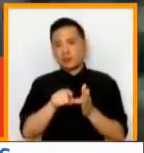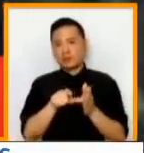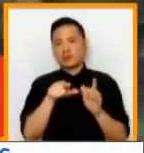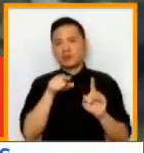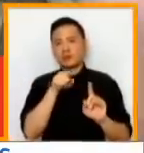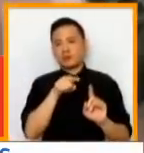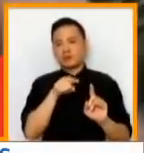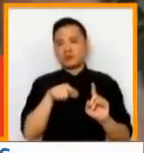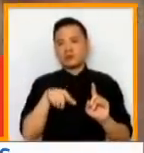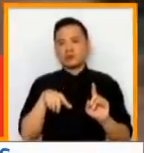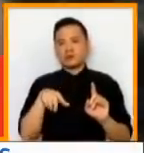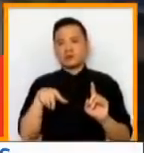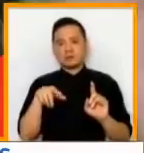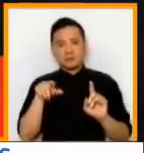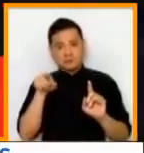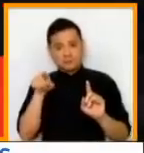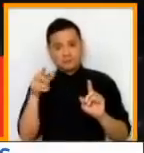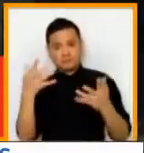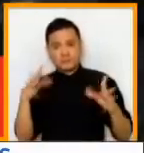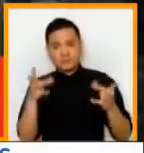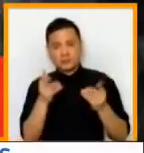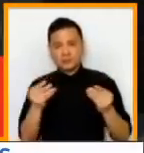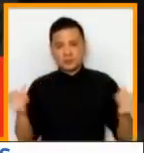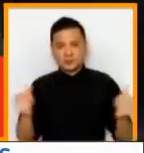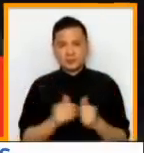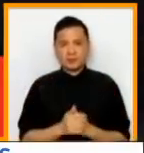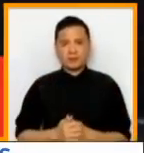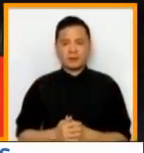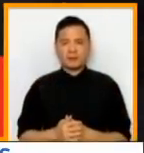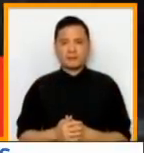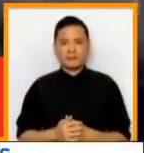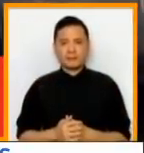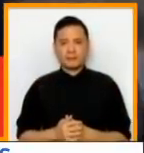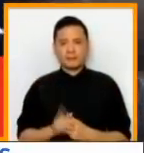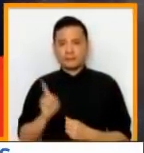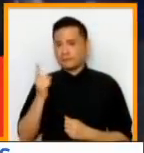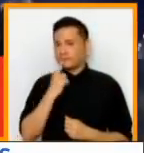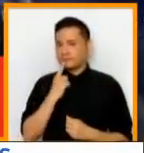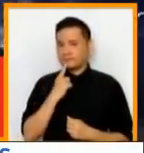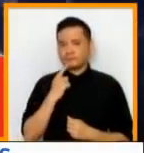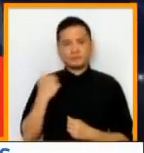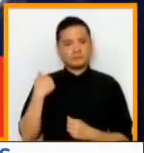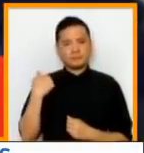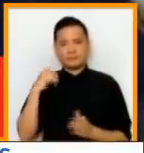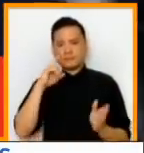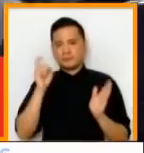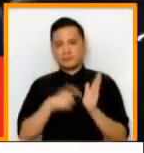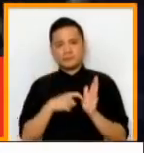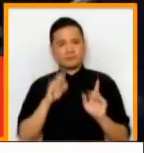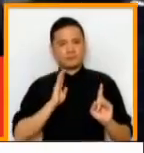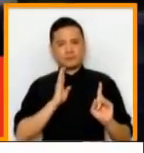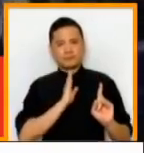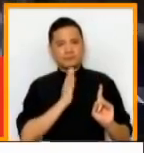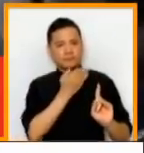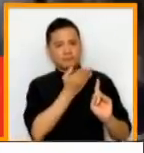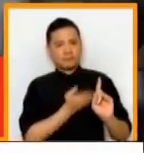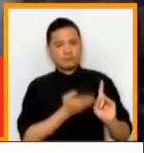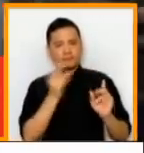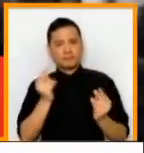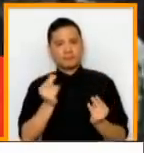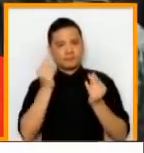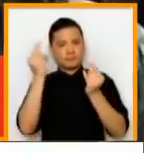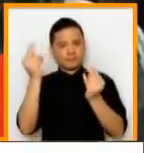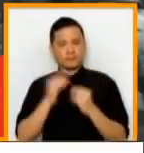NEA appointee. Ayon kay Licoben, hindi kinilala ng Beneco Board ang itinalaga ng NEA at may nakafile